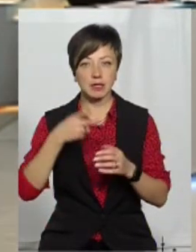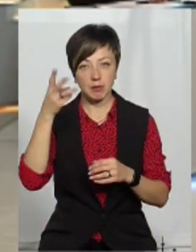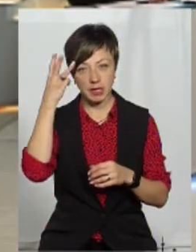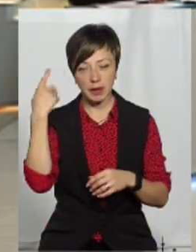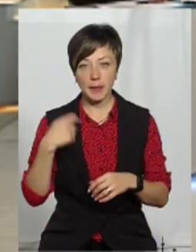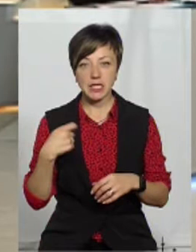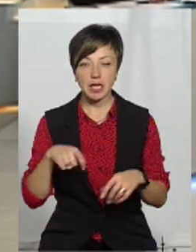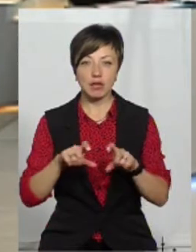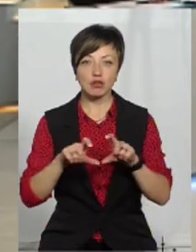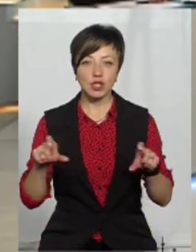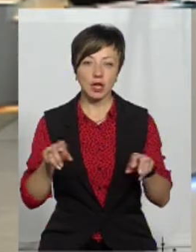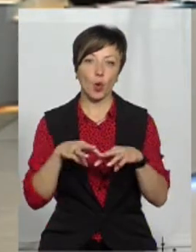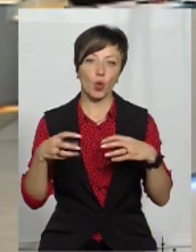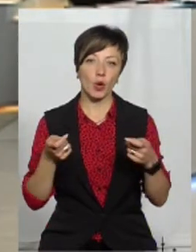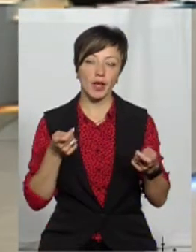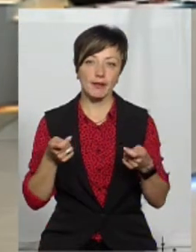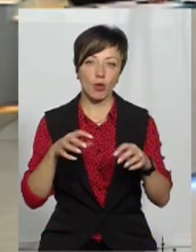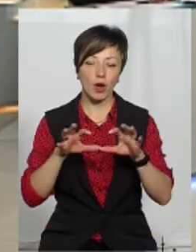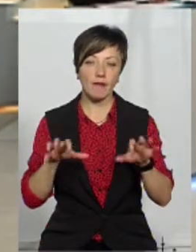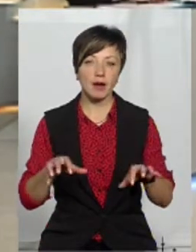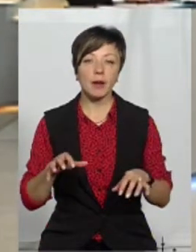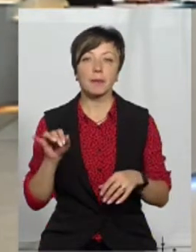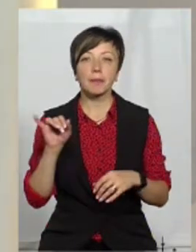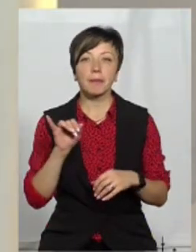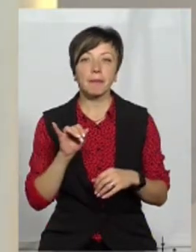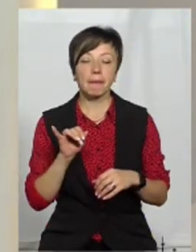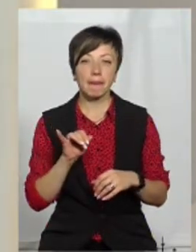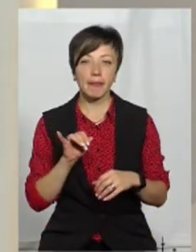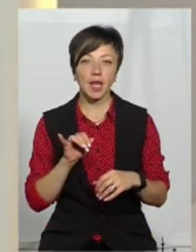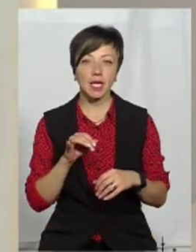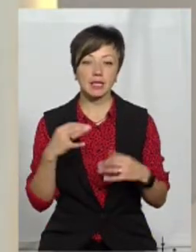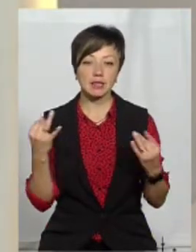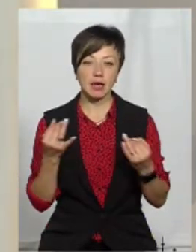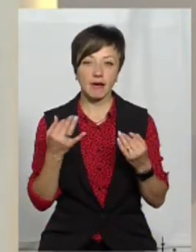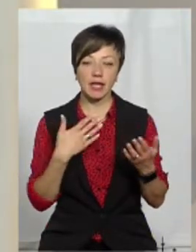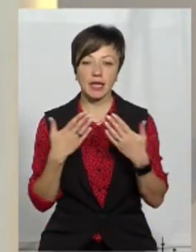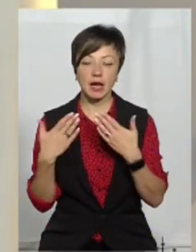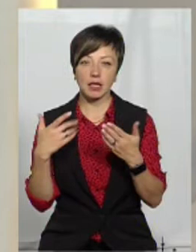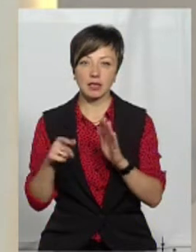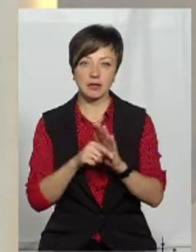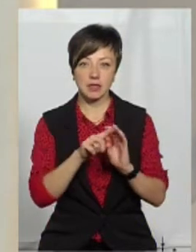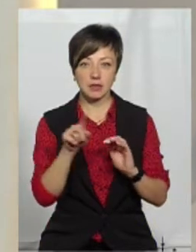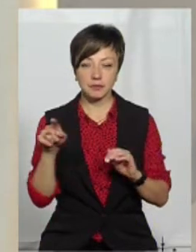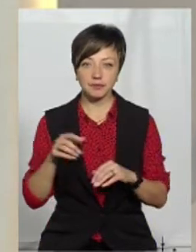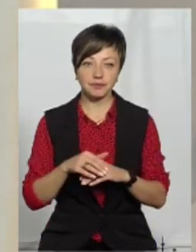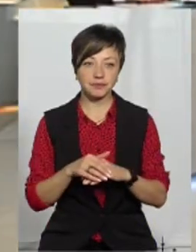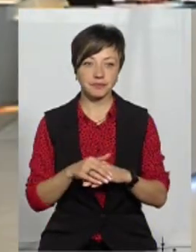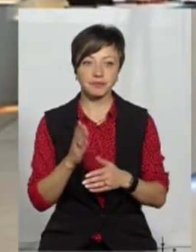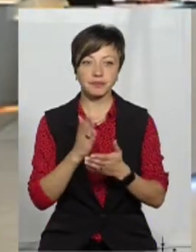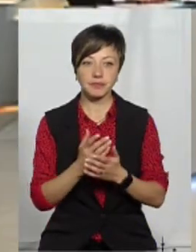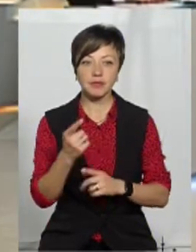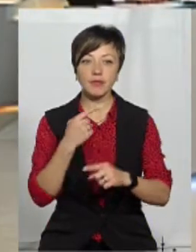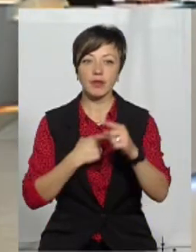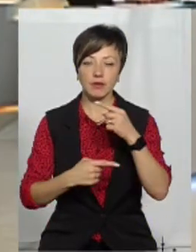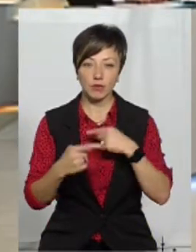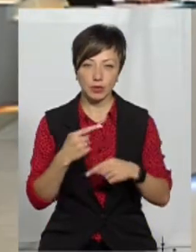Президентів шкіл, голів урядів. Ми провели досить цікавий інтерактив з ним. А чи є зворотній зв'язок саме від